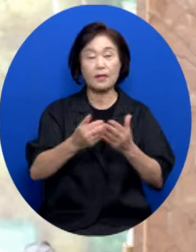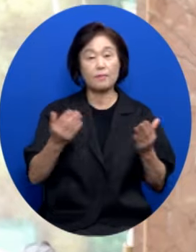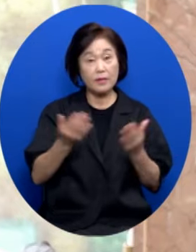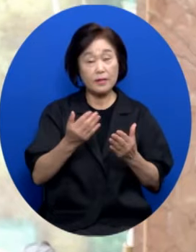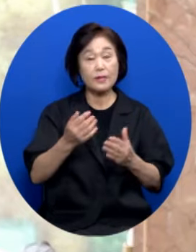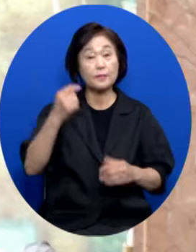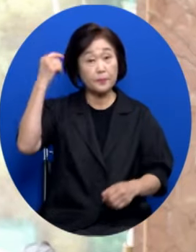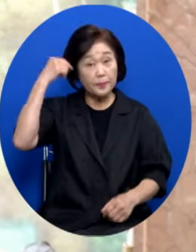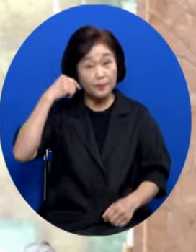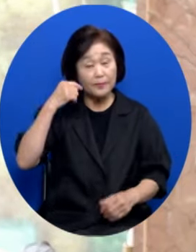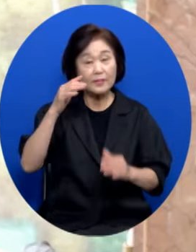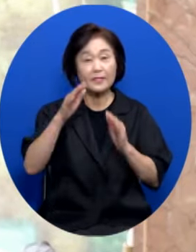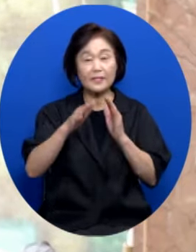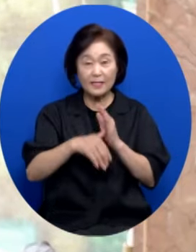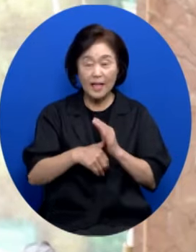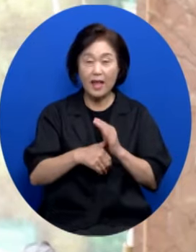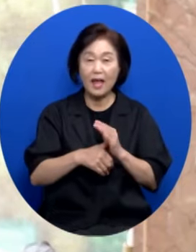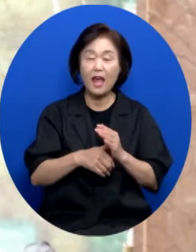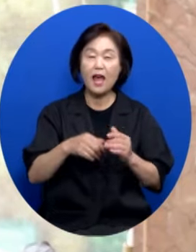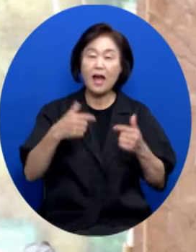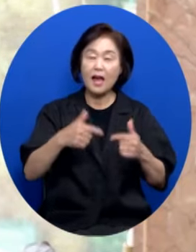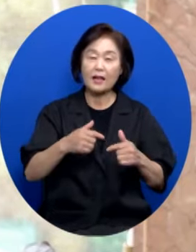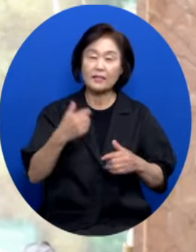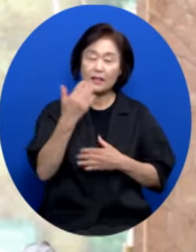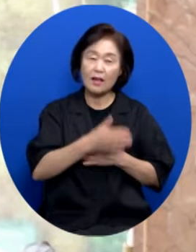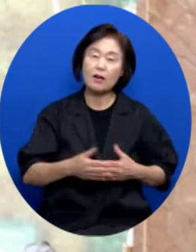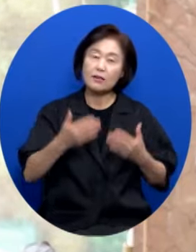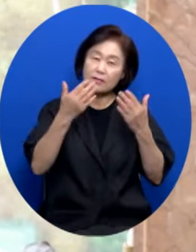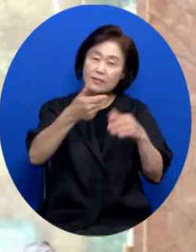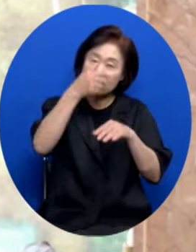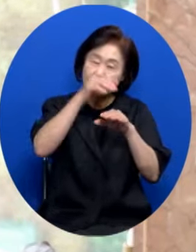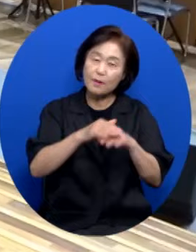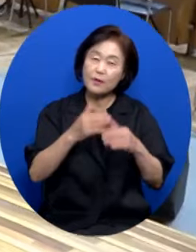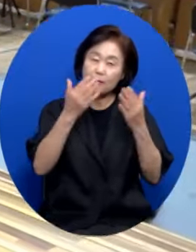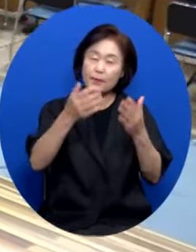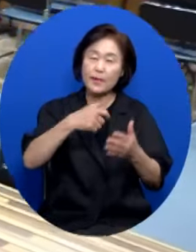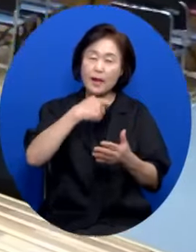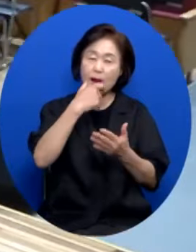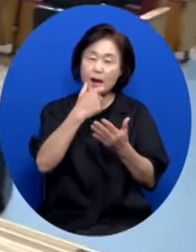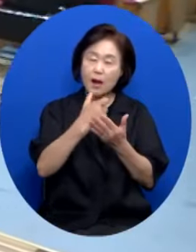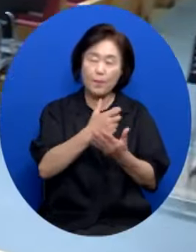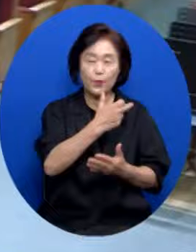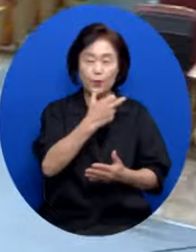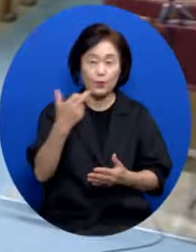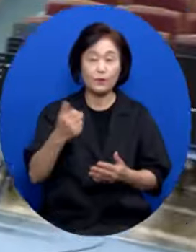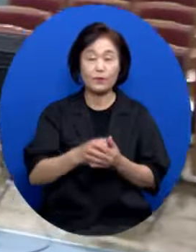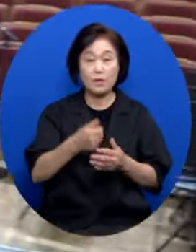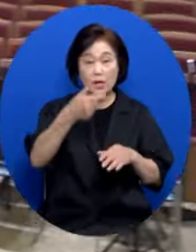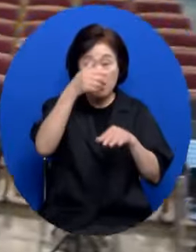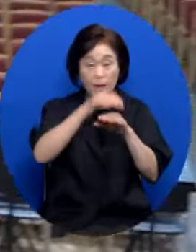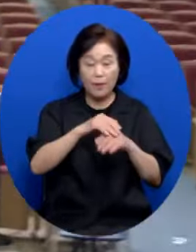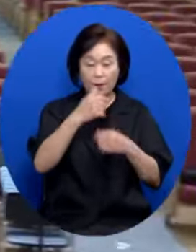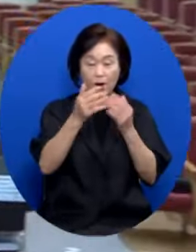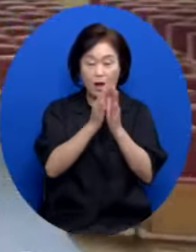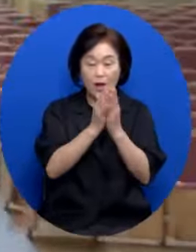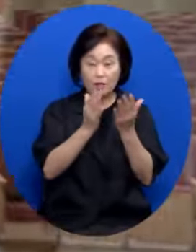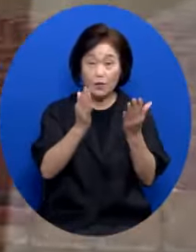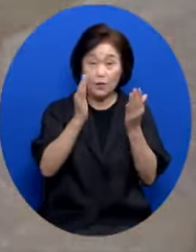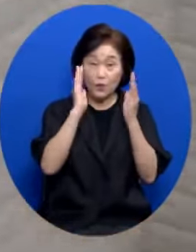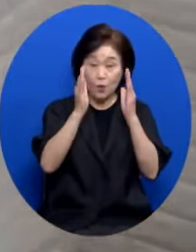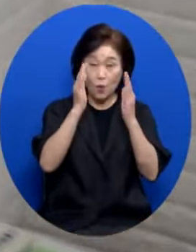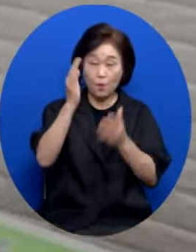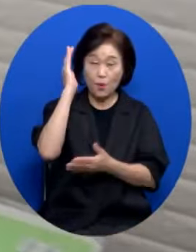느껴질 때 항상 헌신 예배를 드릴 때마다 큰 감동이 있습니다. 예배와 성경 공부를 강조하는 목양교회의